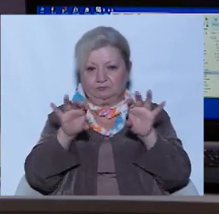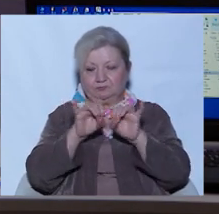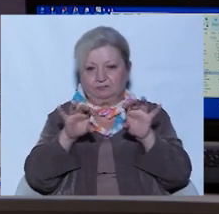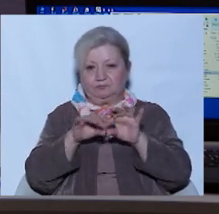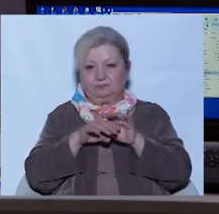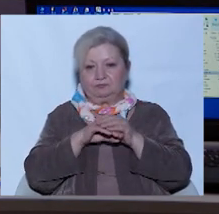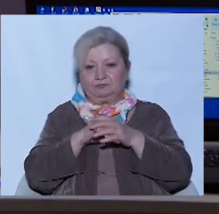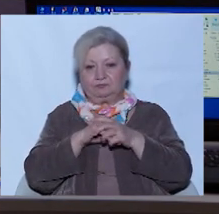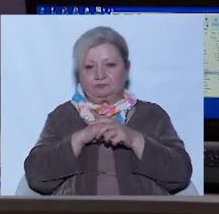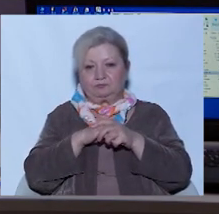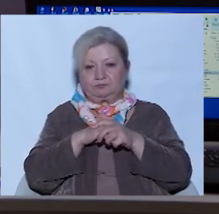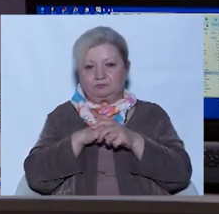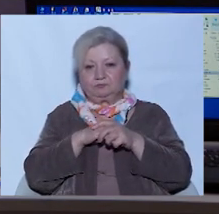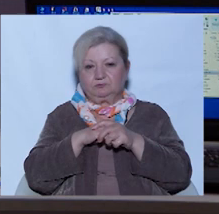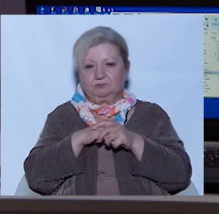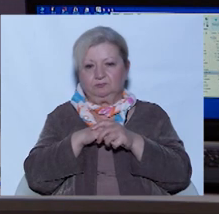ეხლა